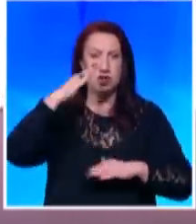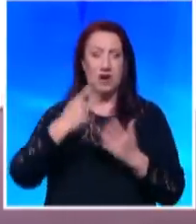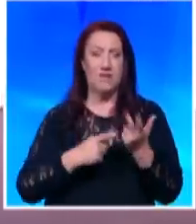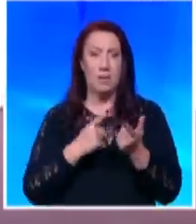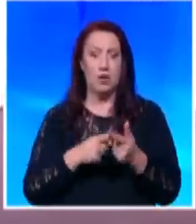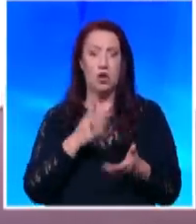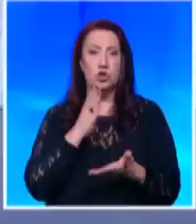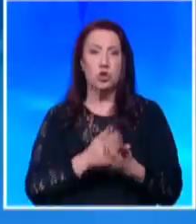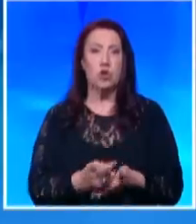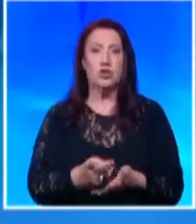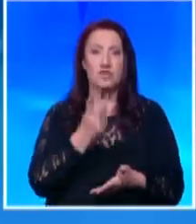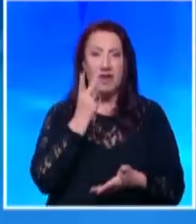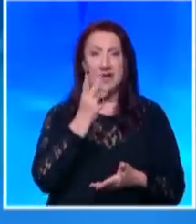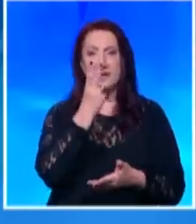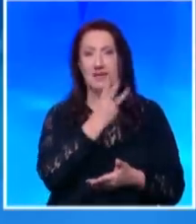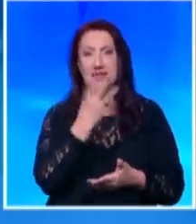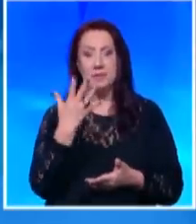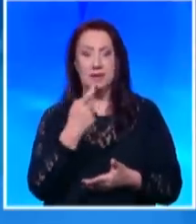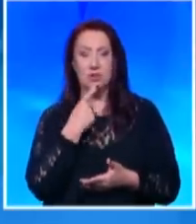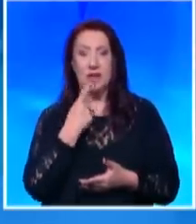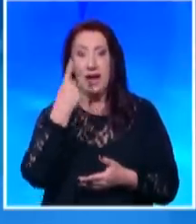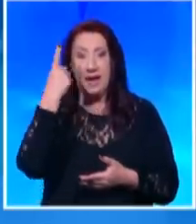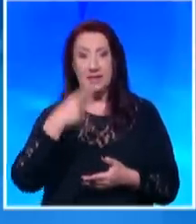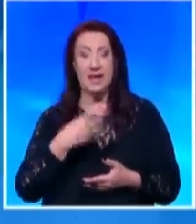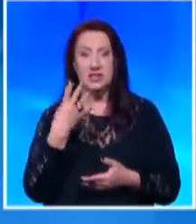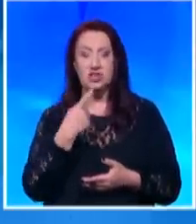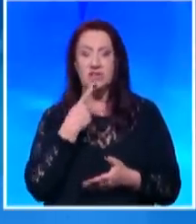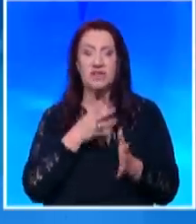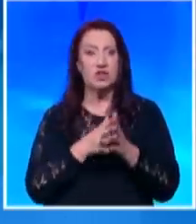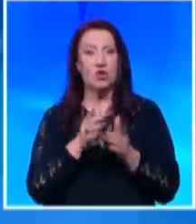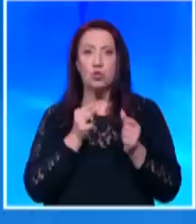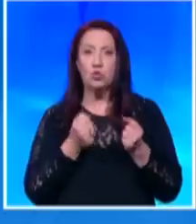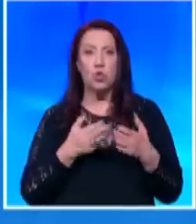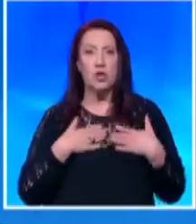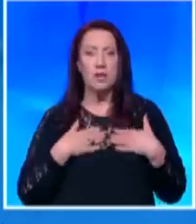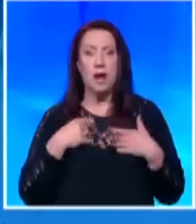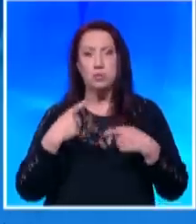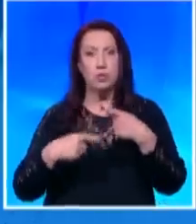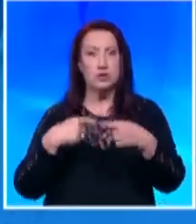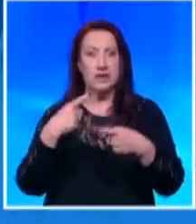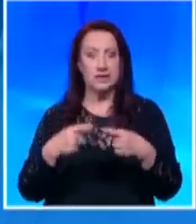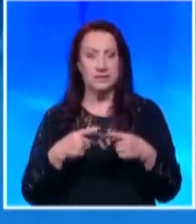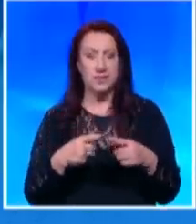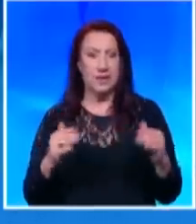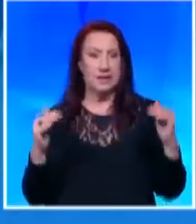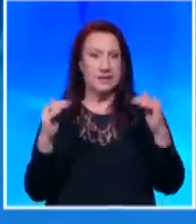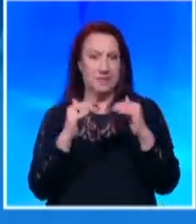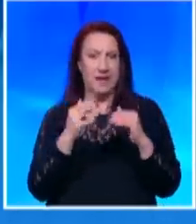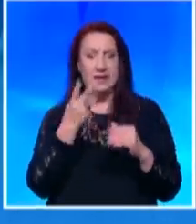година. С една четвърт повече ще са хората, които живеят с тежките последствия. За сравнение, ако погледнем